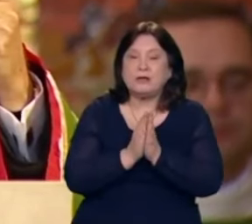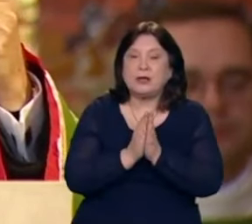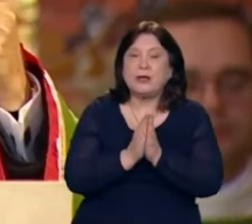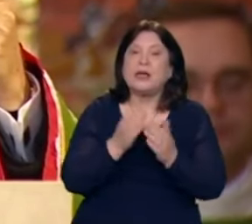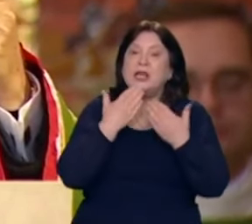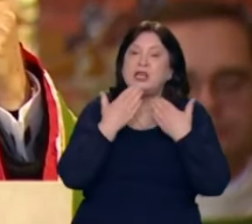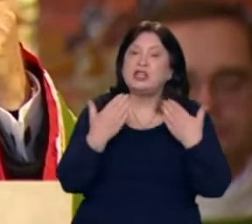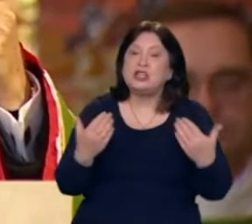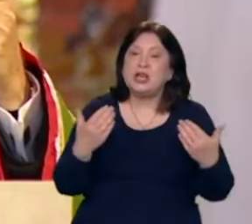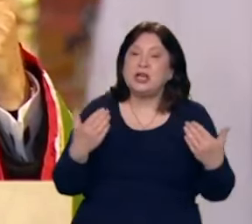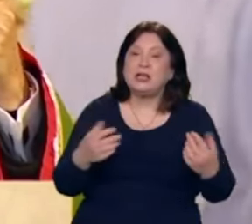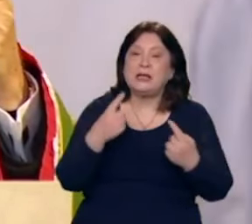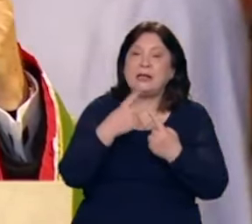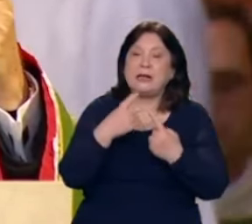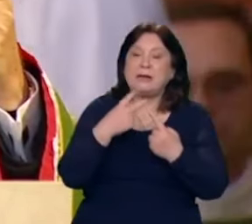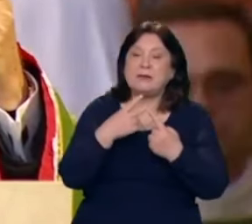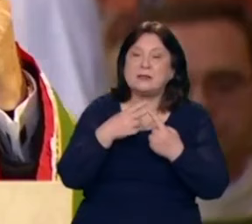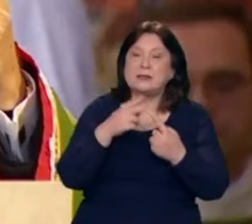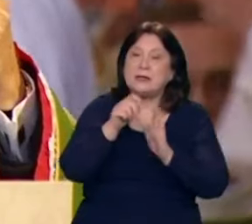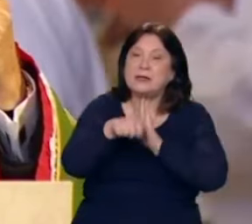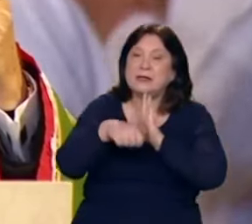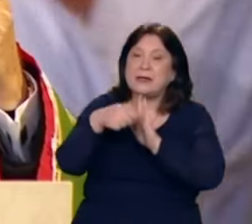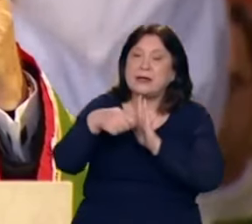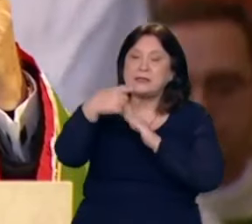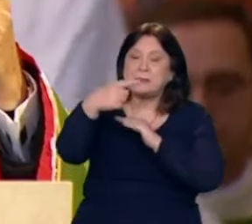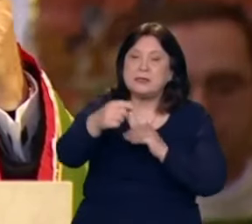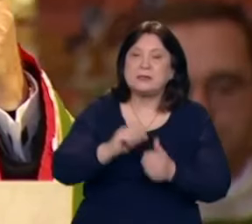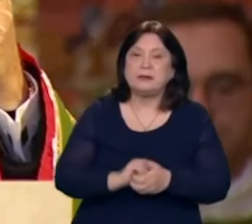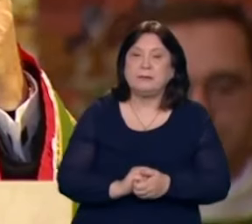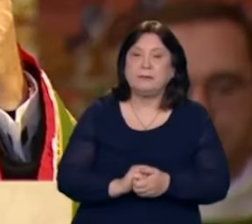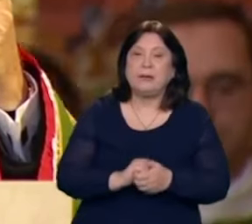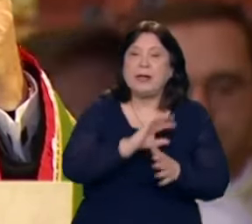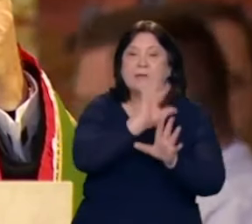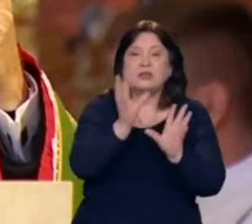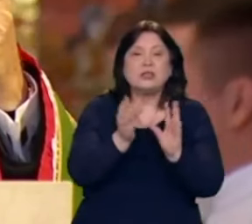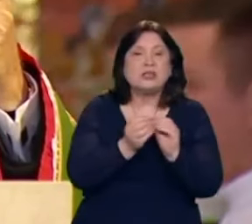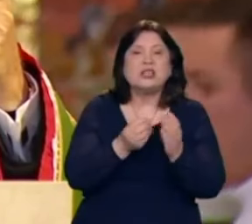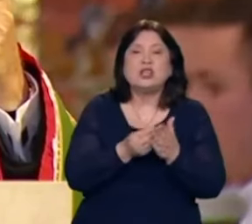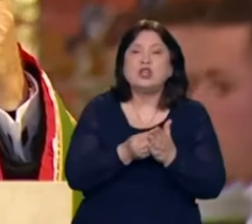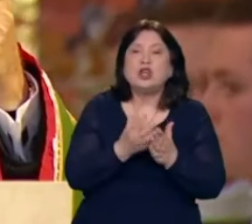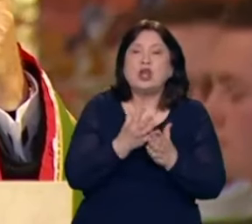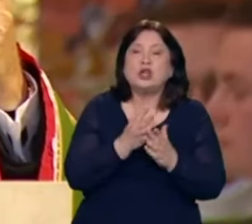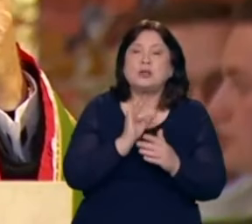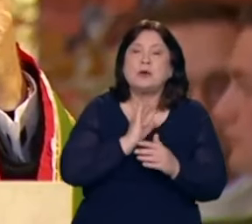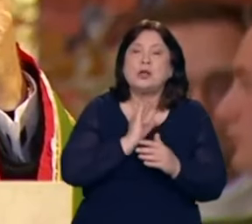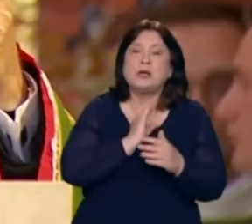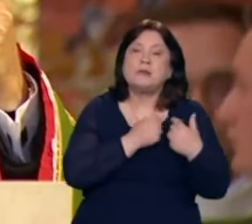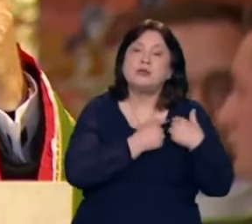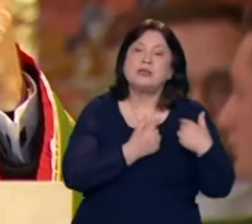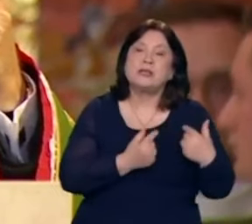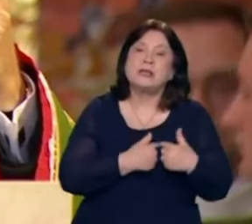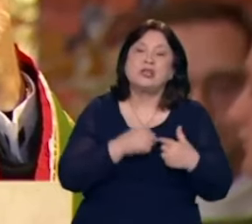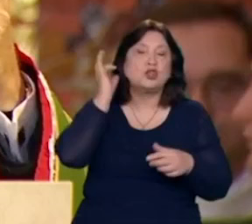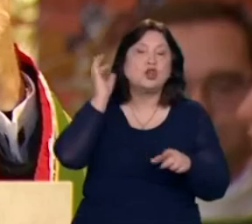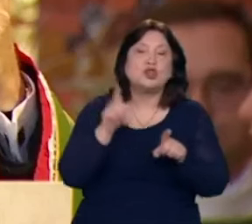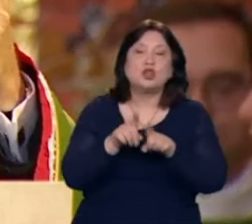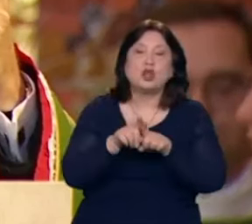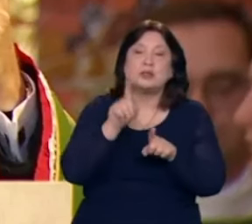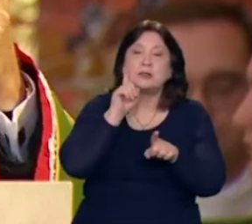telewizyjnej transmisji wszyscy drodzy memu sercu Siostry i bracia